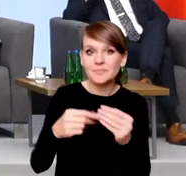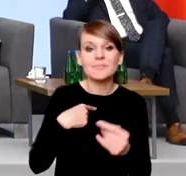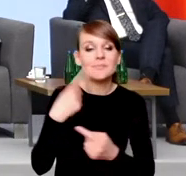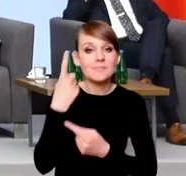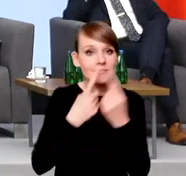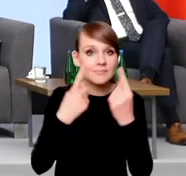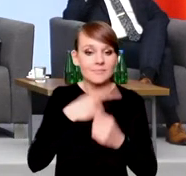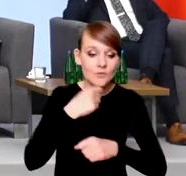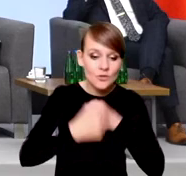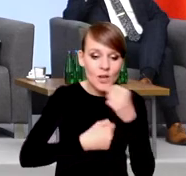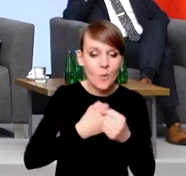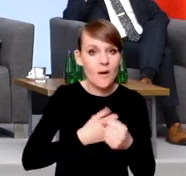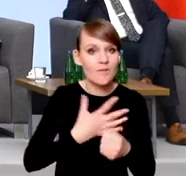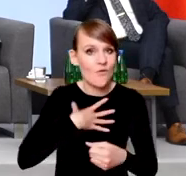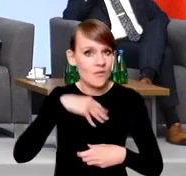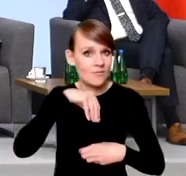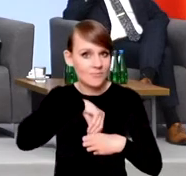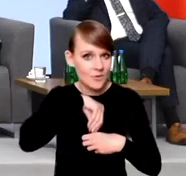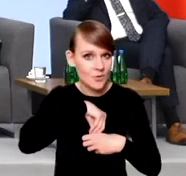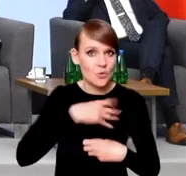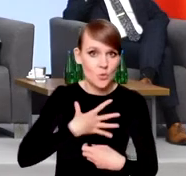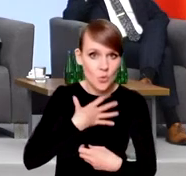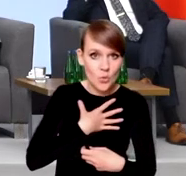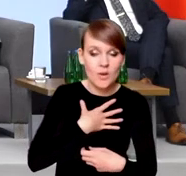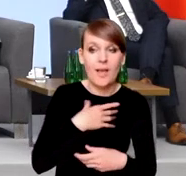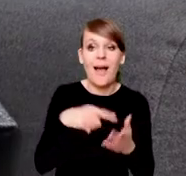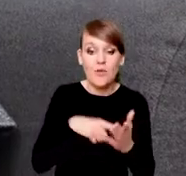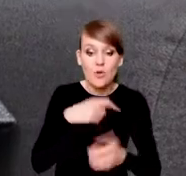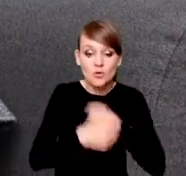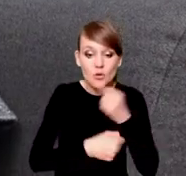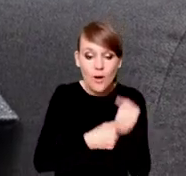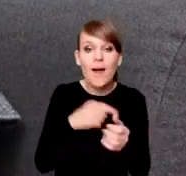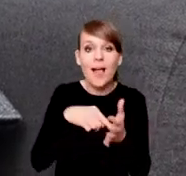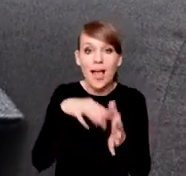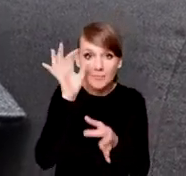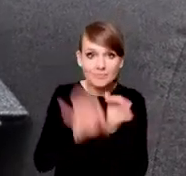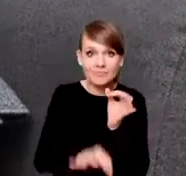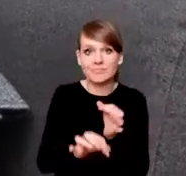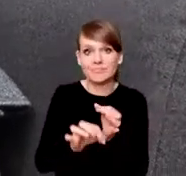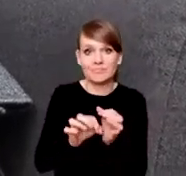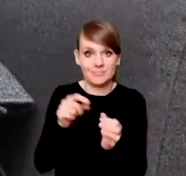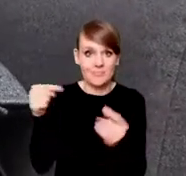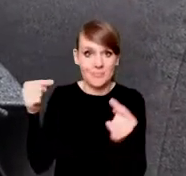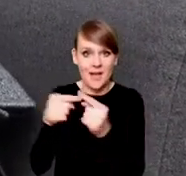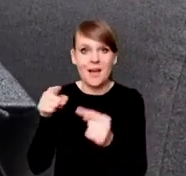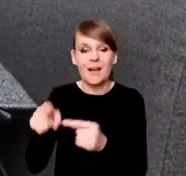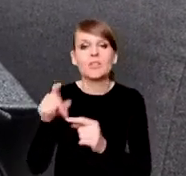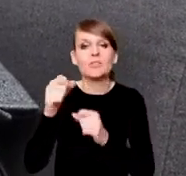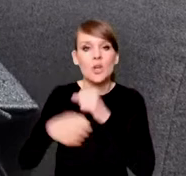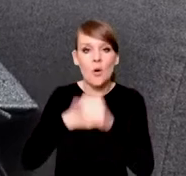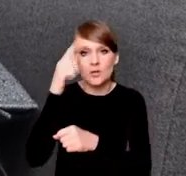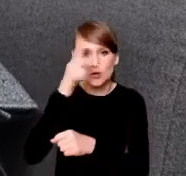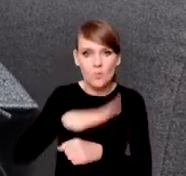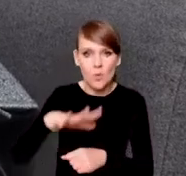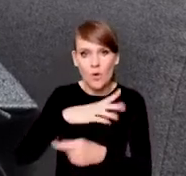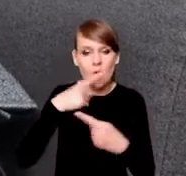które używając tego określenia wpisują się w działania społecznej odpowiedzialności uczelni jest bardzo